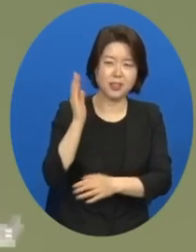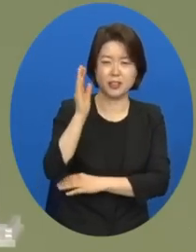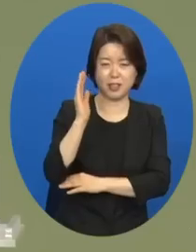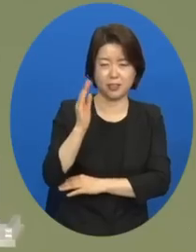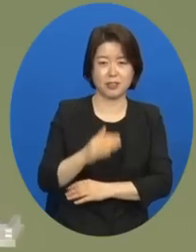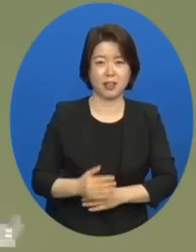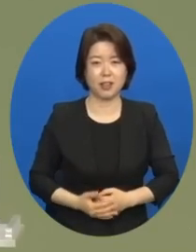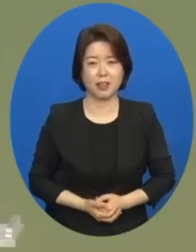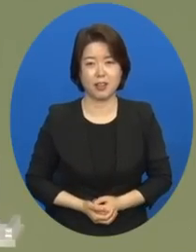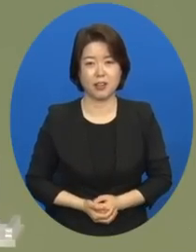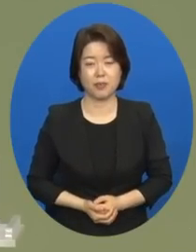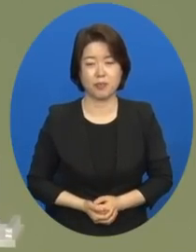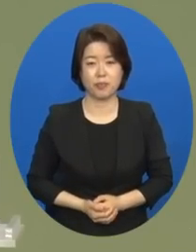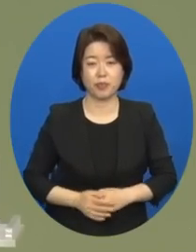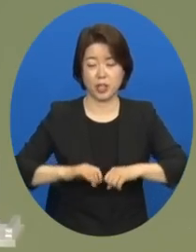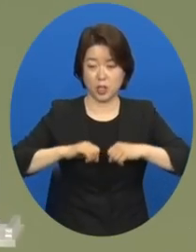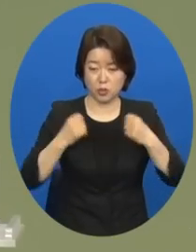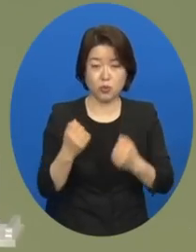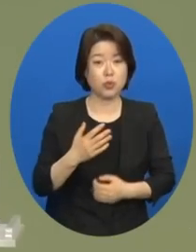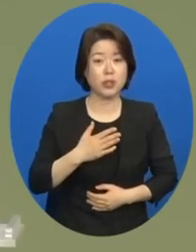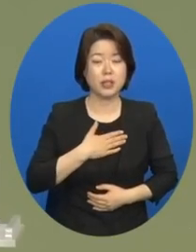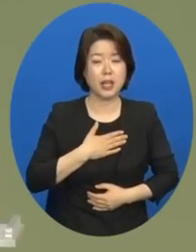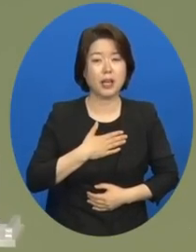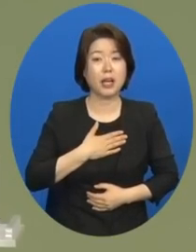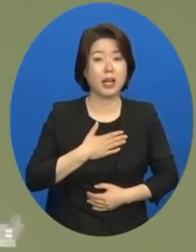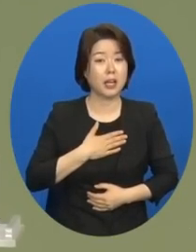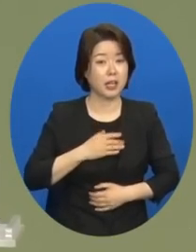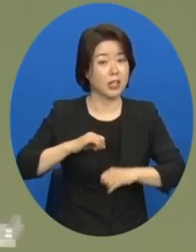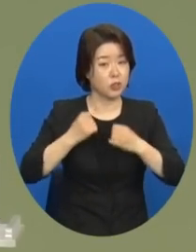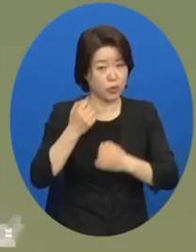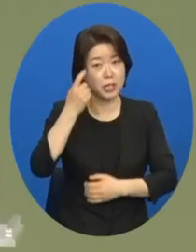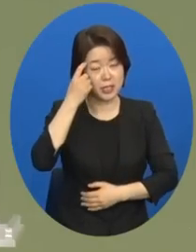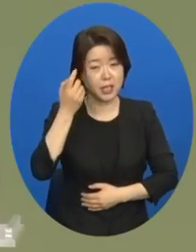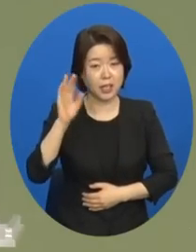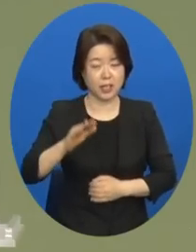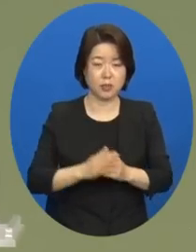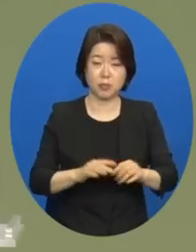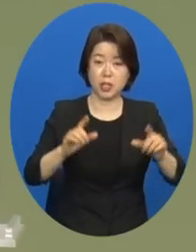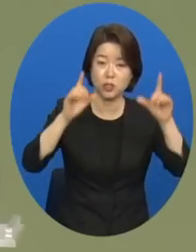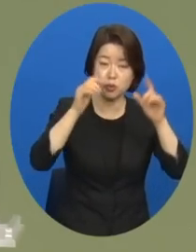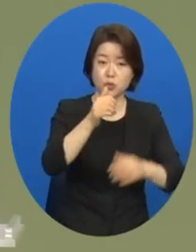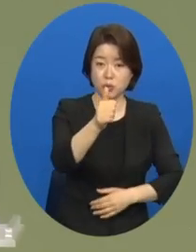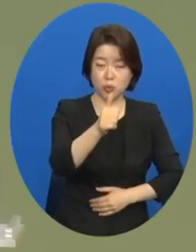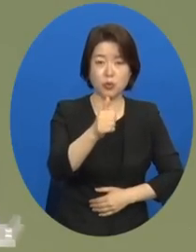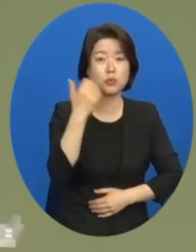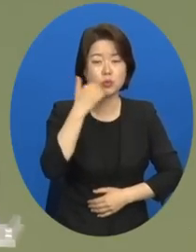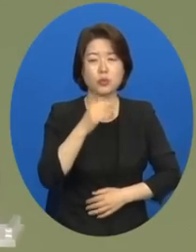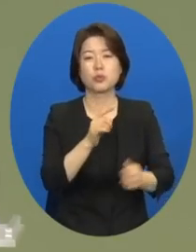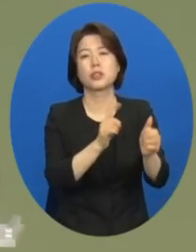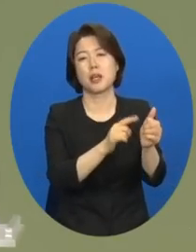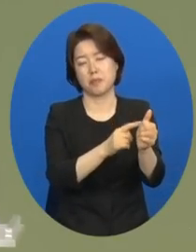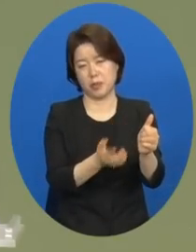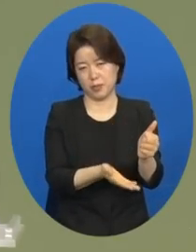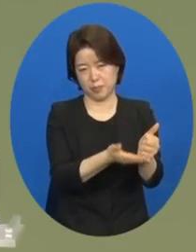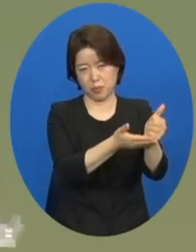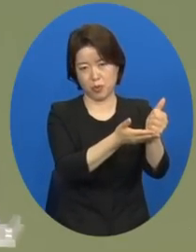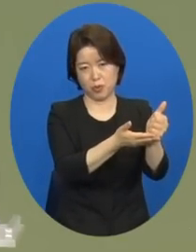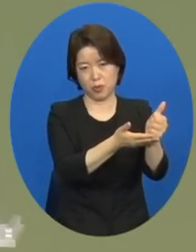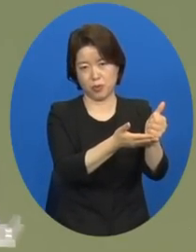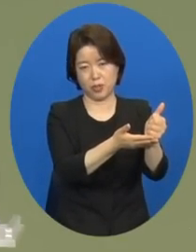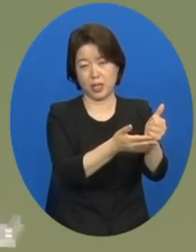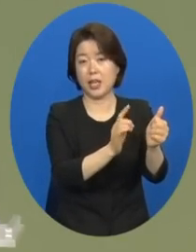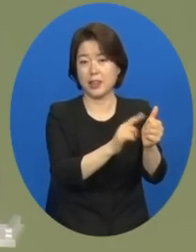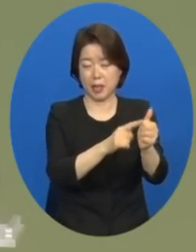했겠습니까 순종은 제가 했다고 생각했지만 주인공은 남편인 것처럼이 남편의 얘기가